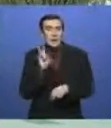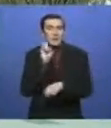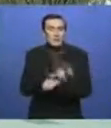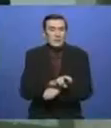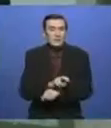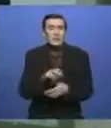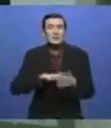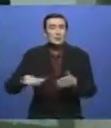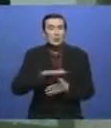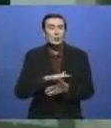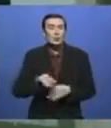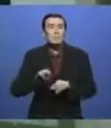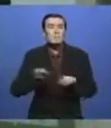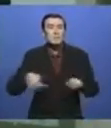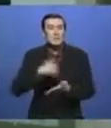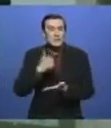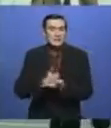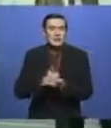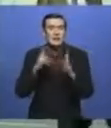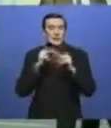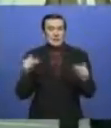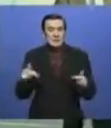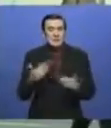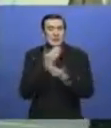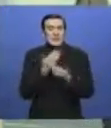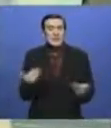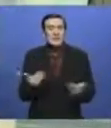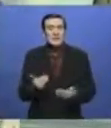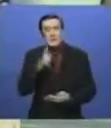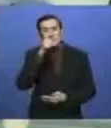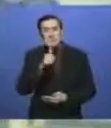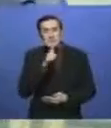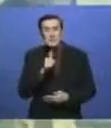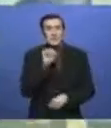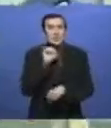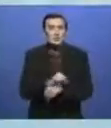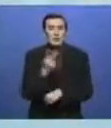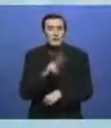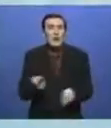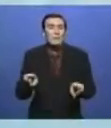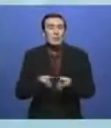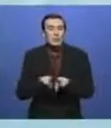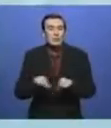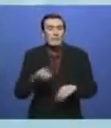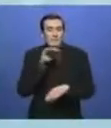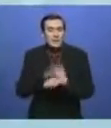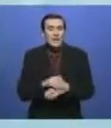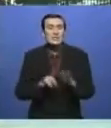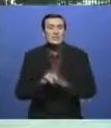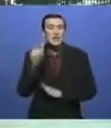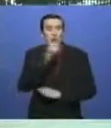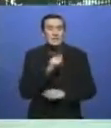на территорию президентской резиденции только за последний месяц пресечено два подобных случая с начала года